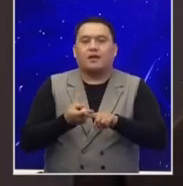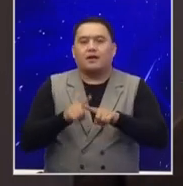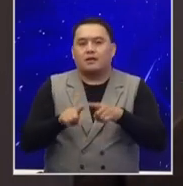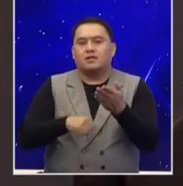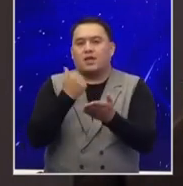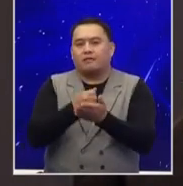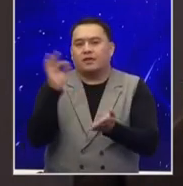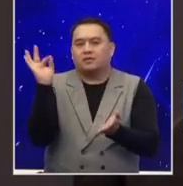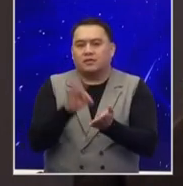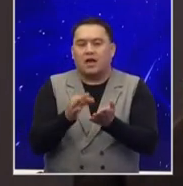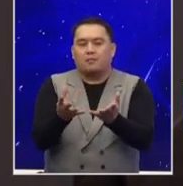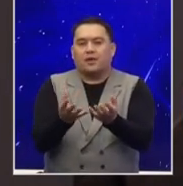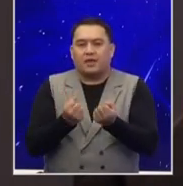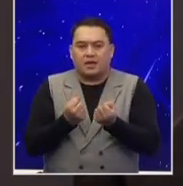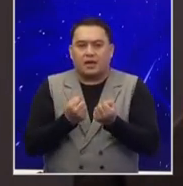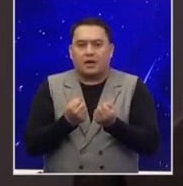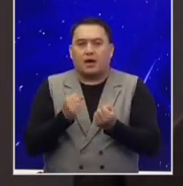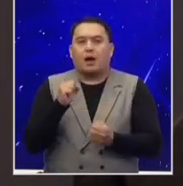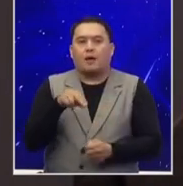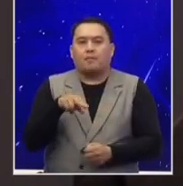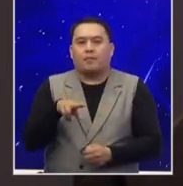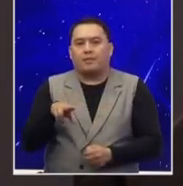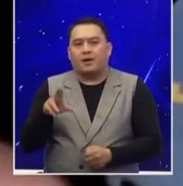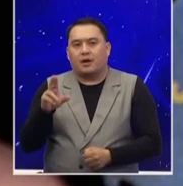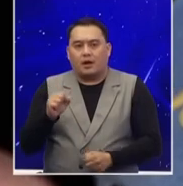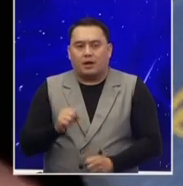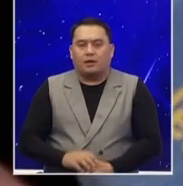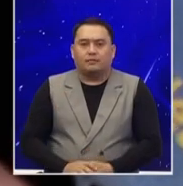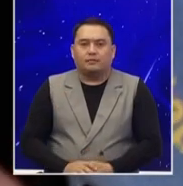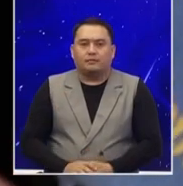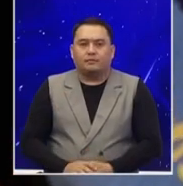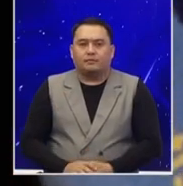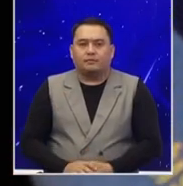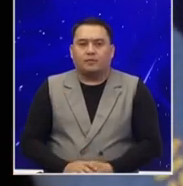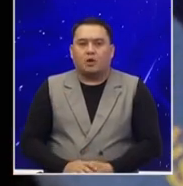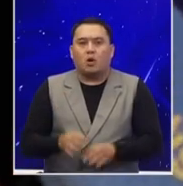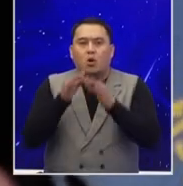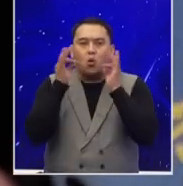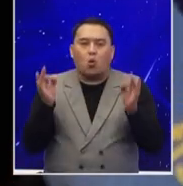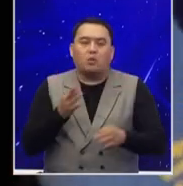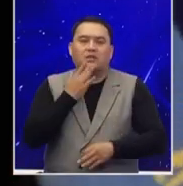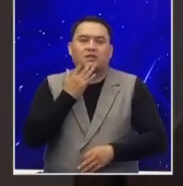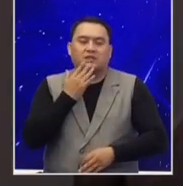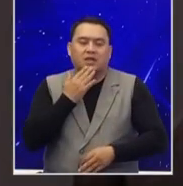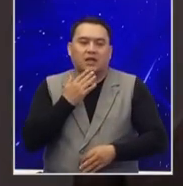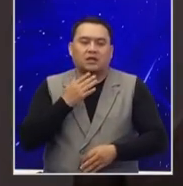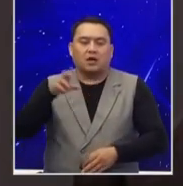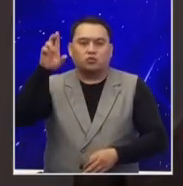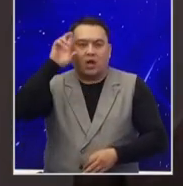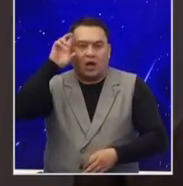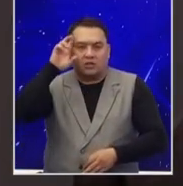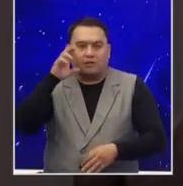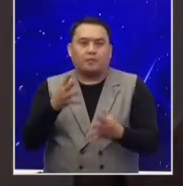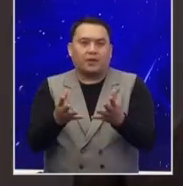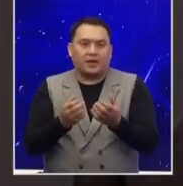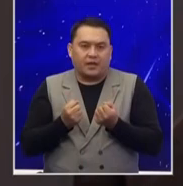вот являлось принятие вот этого АППК, если мы будем говорить его коротко. Но опыт зарубежных стран говорит о том, что с принятием